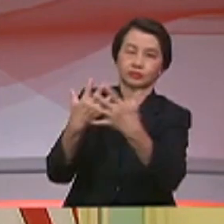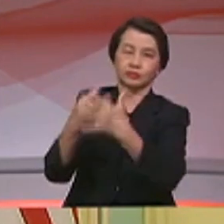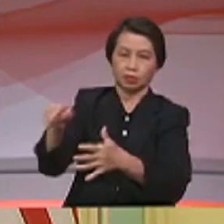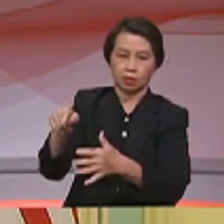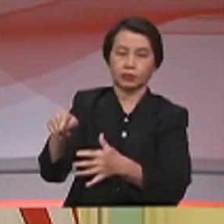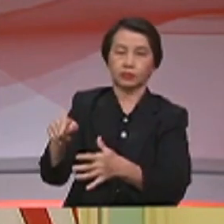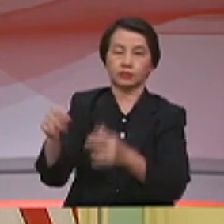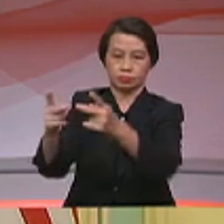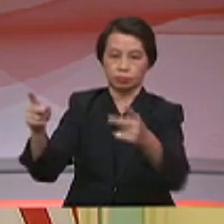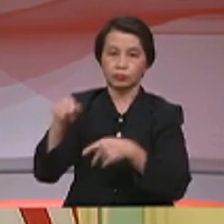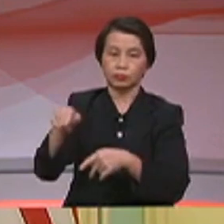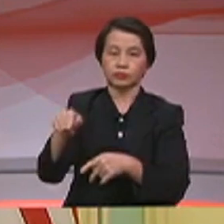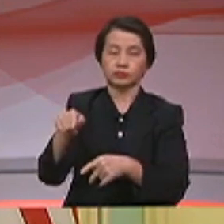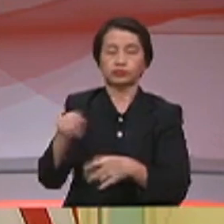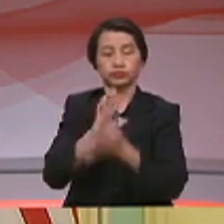Jadi